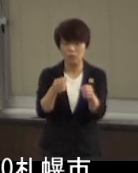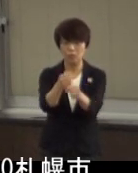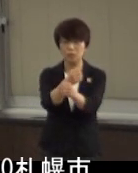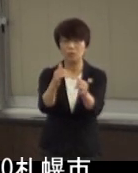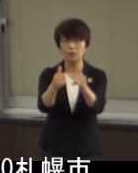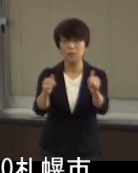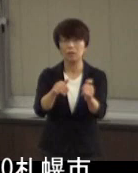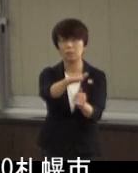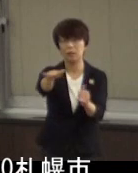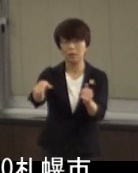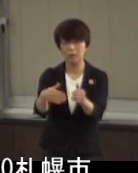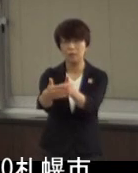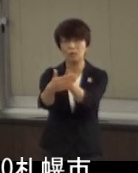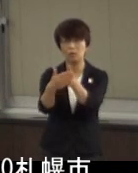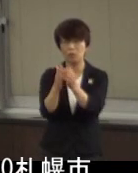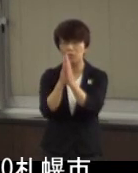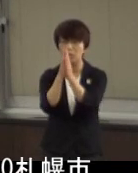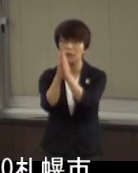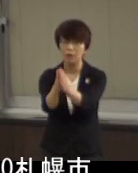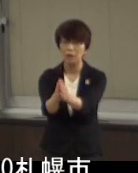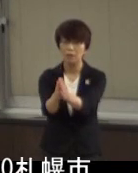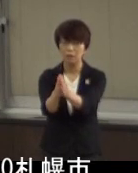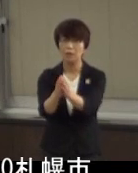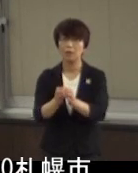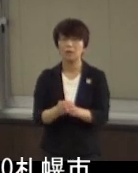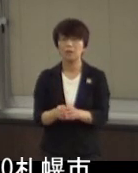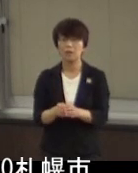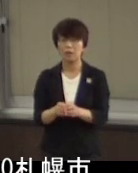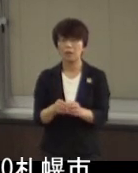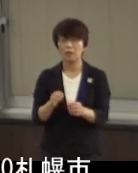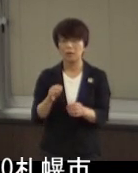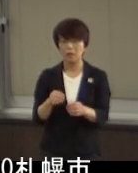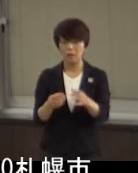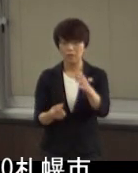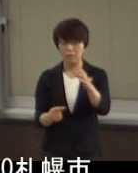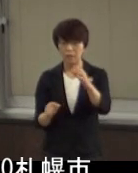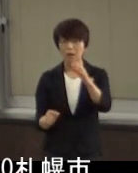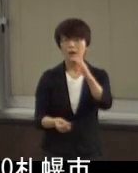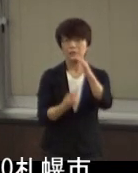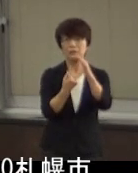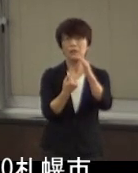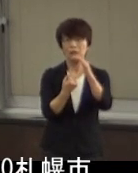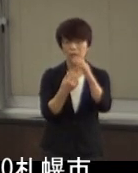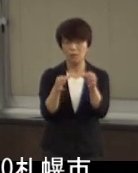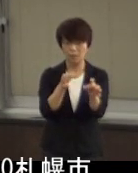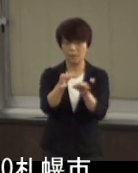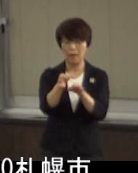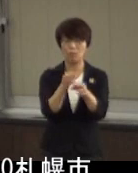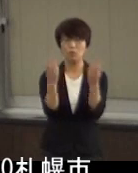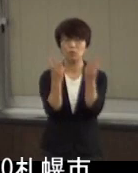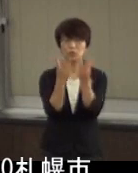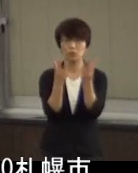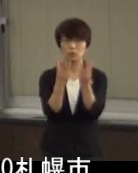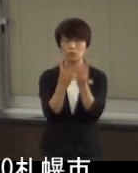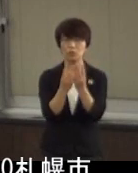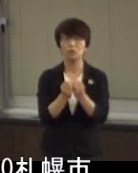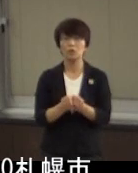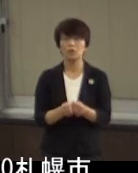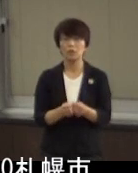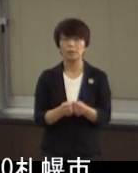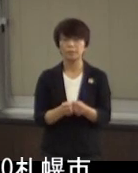いただいてきたところでありまして、発生店舗数、いわゆる